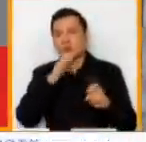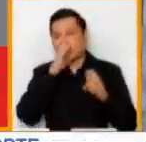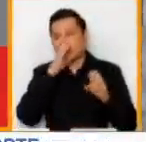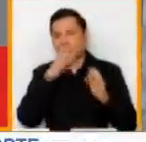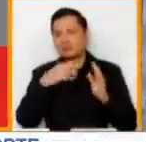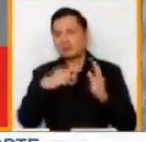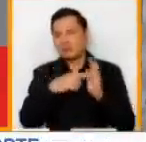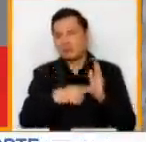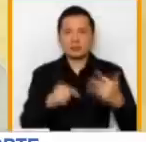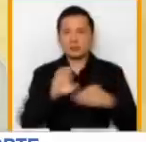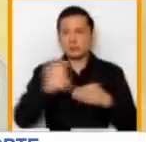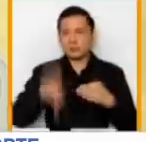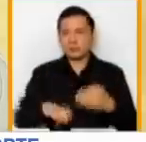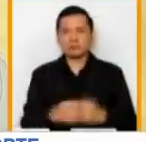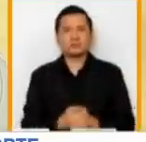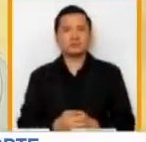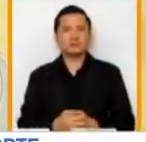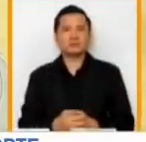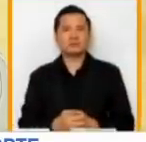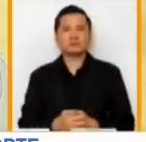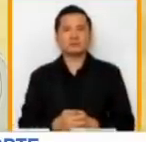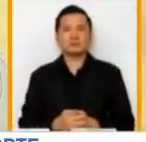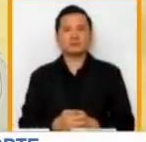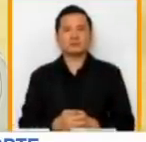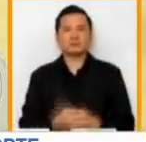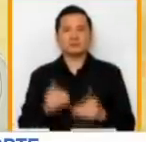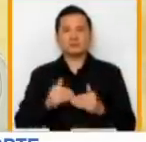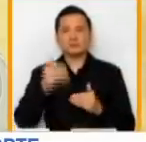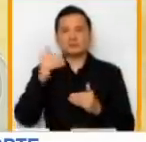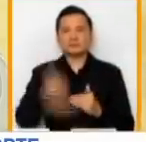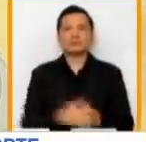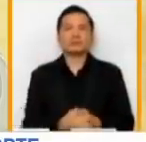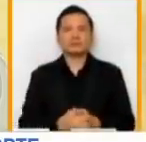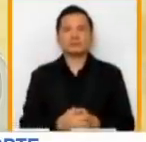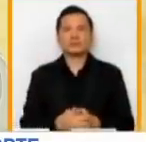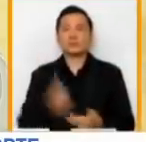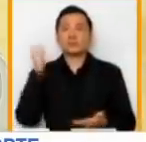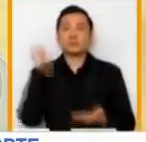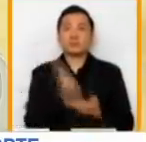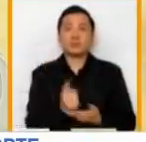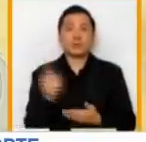ng bakunahan. Aprobado na sa ikatlo at pinal na pagbasa ang